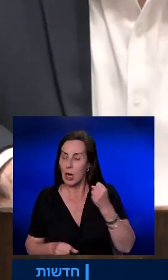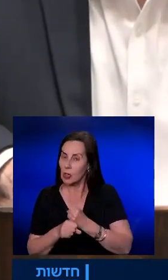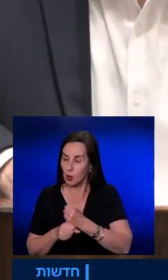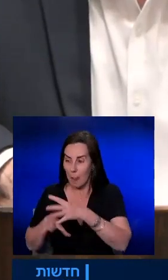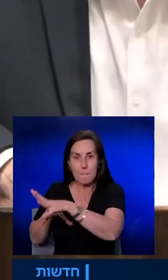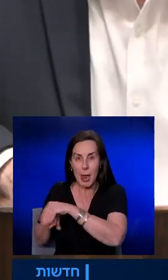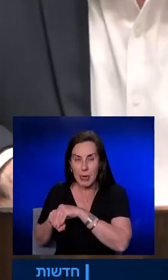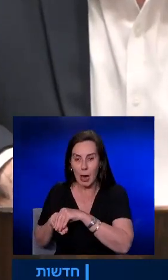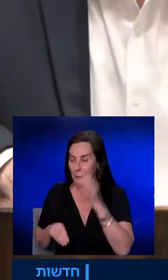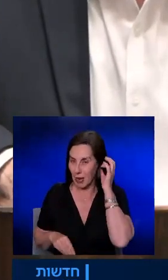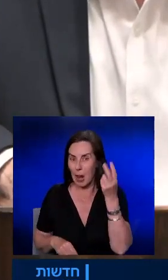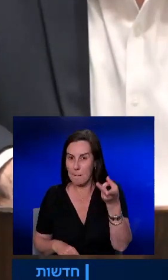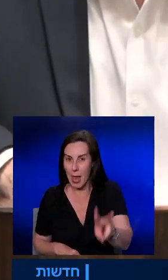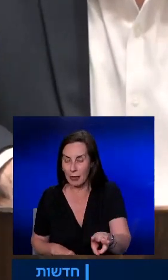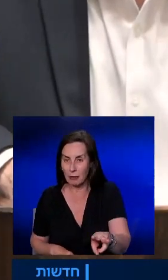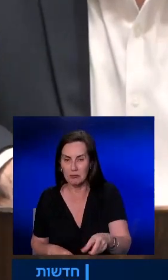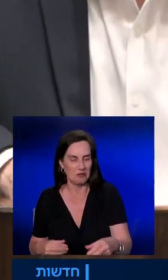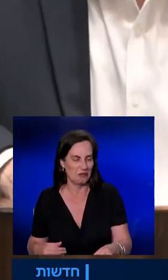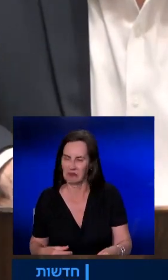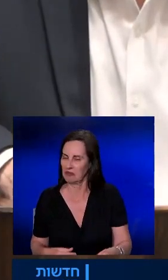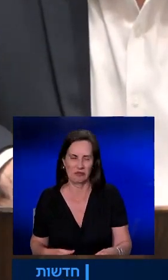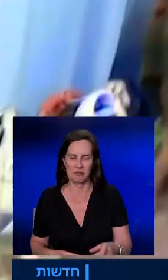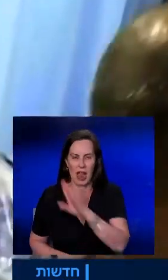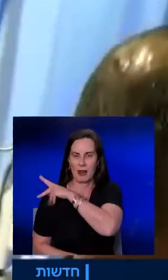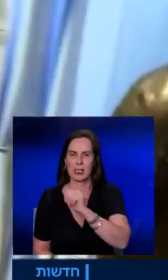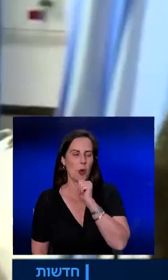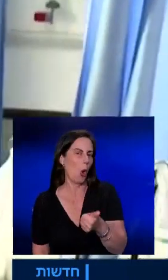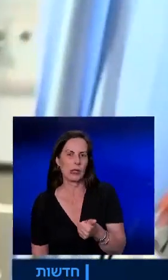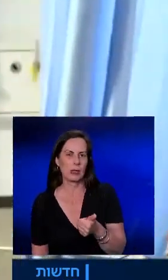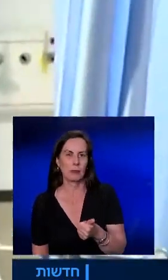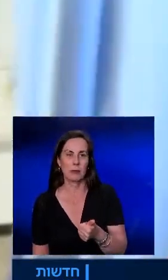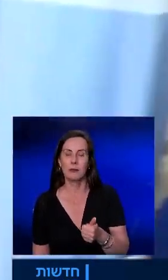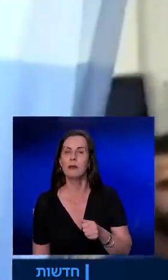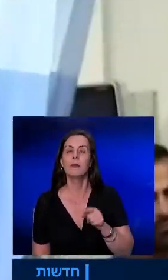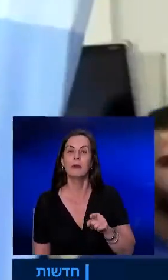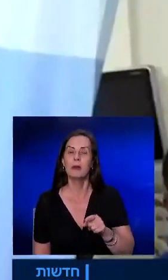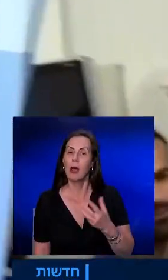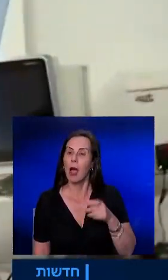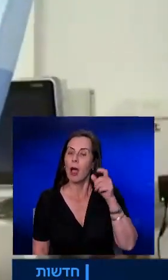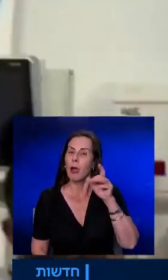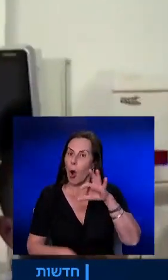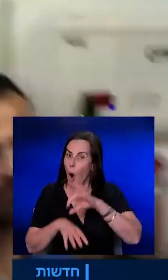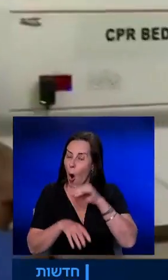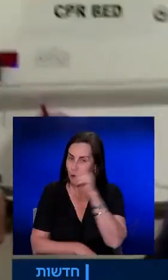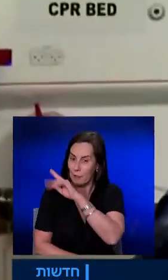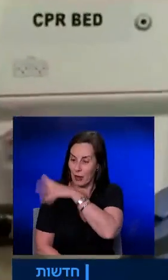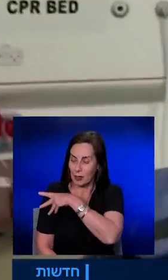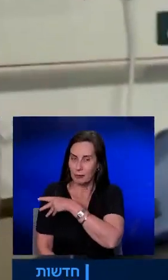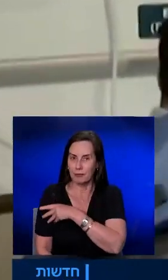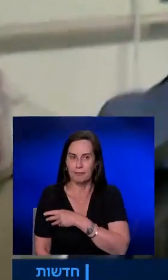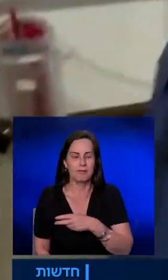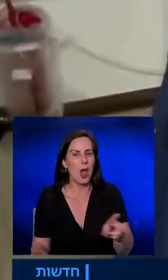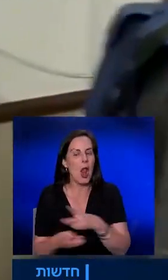משותף סביב מות העיתונאית לפי שעה לא נענו ברשות הפלסטינית, ולמרות זאת, גורמים רפואיים רשמיים שם לא יכלו לקבוע